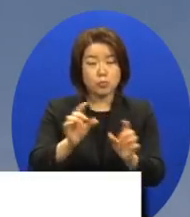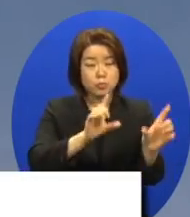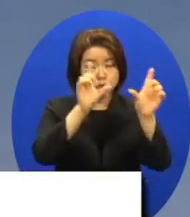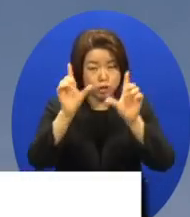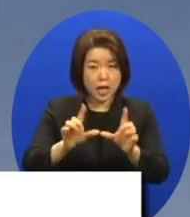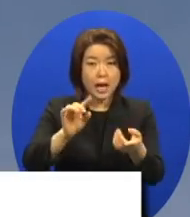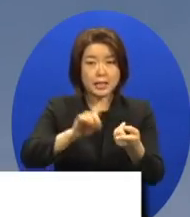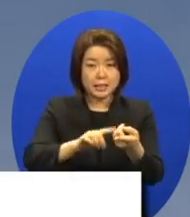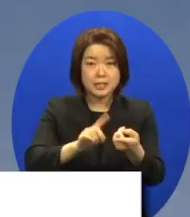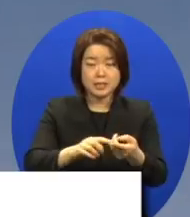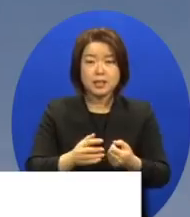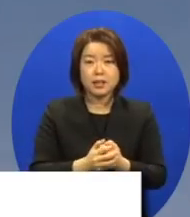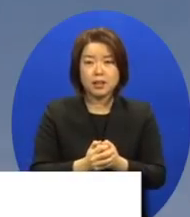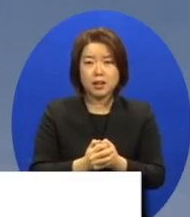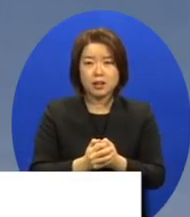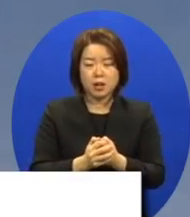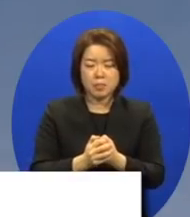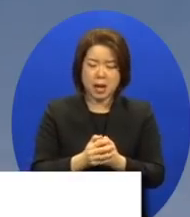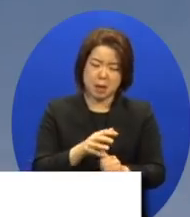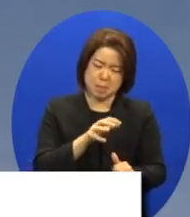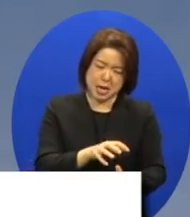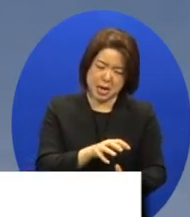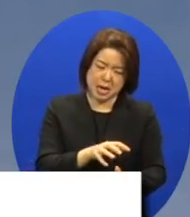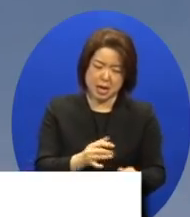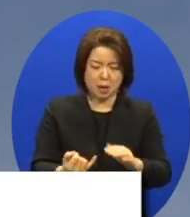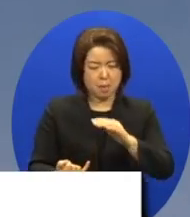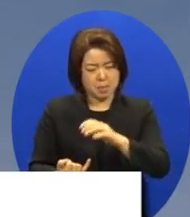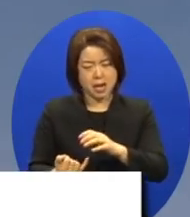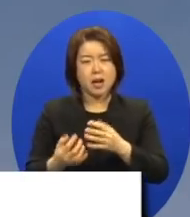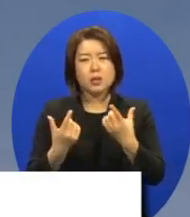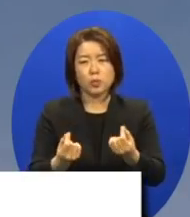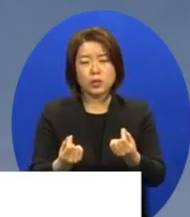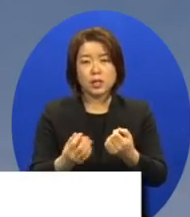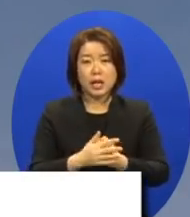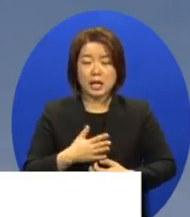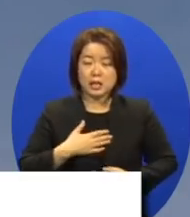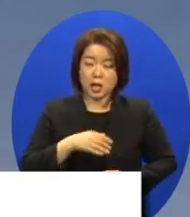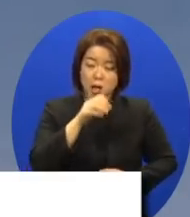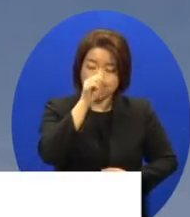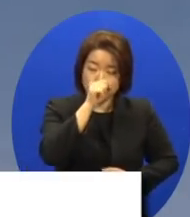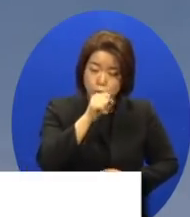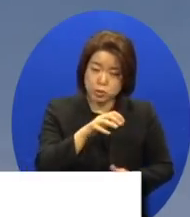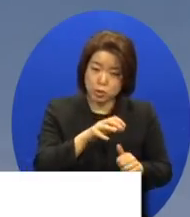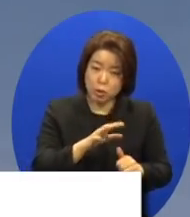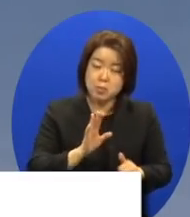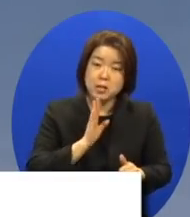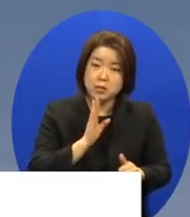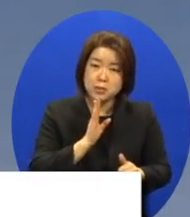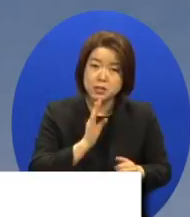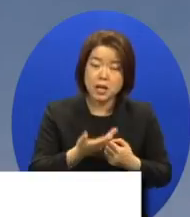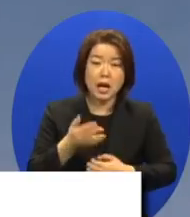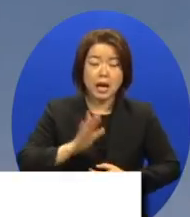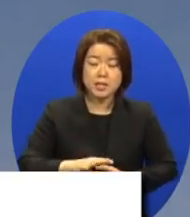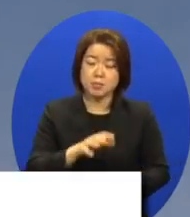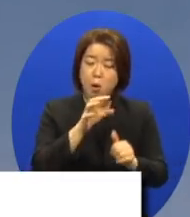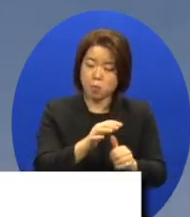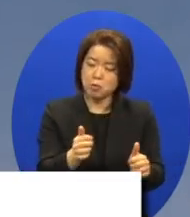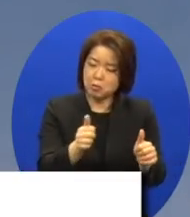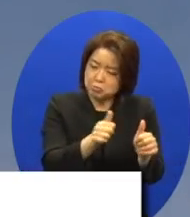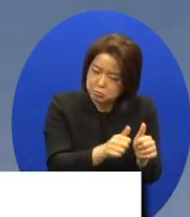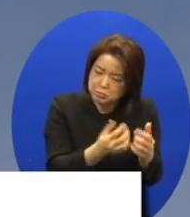자체가 얽매이는 거죠 내가 좋아서 얽매이는 것이 있지만 얽매이는 것은 얽매이는